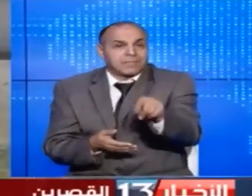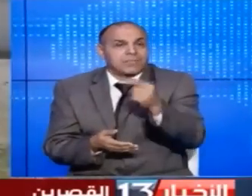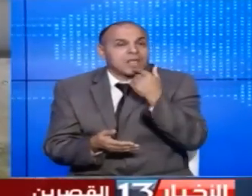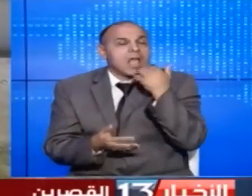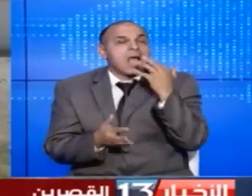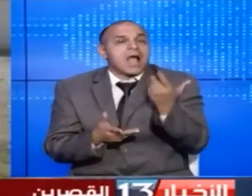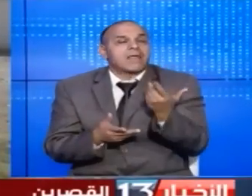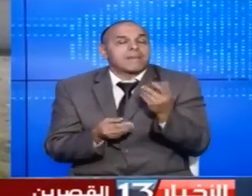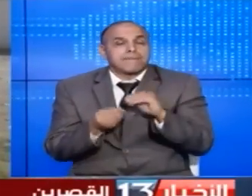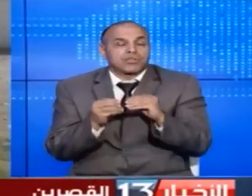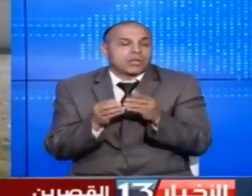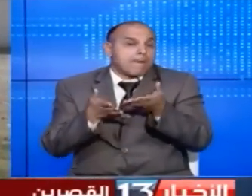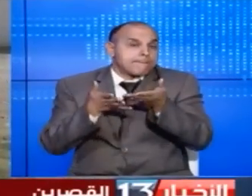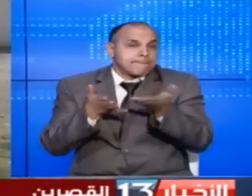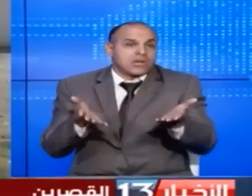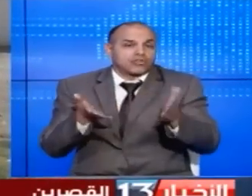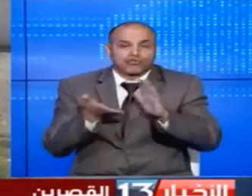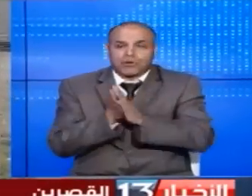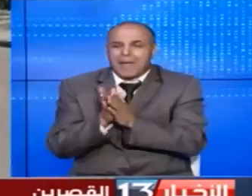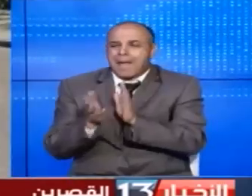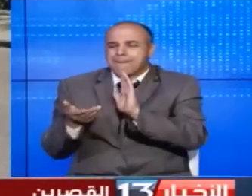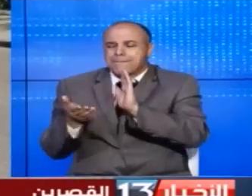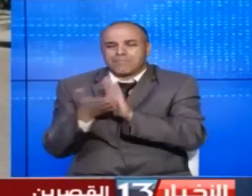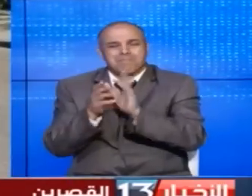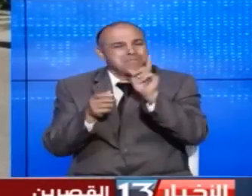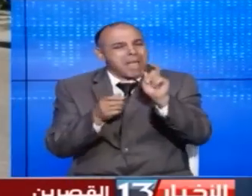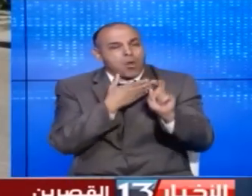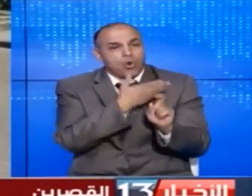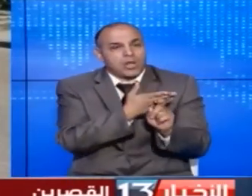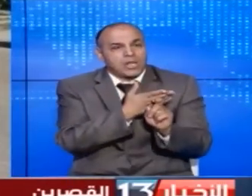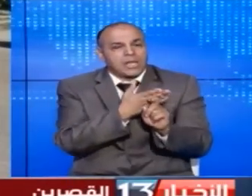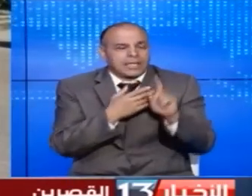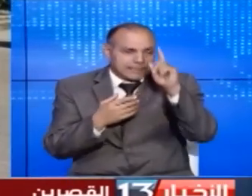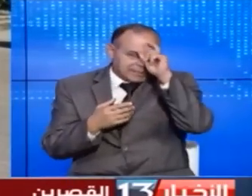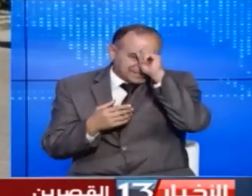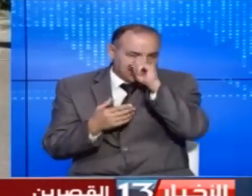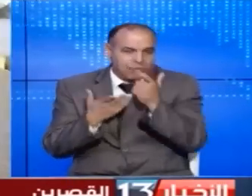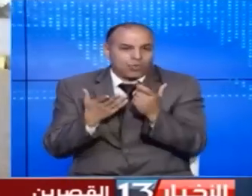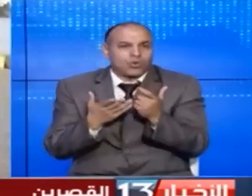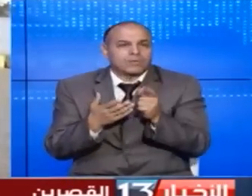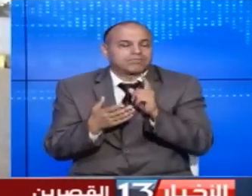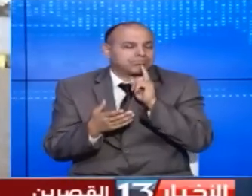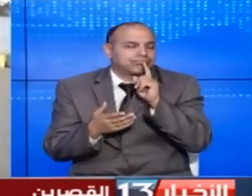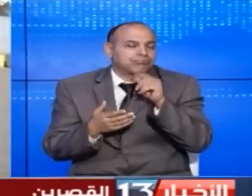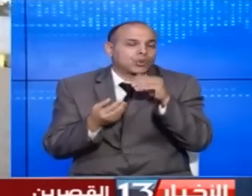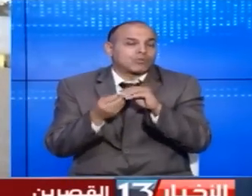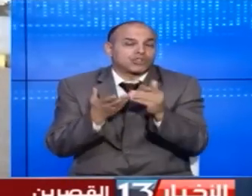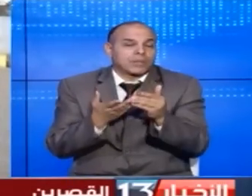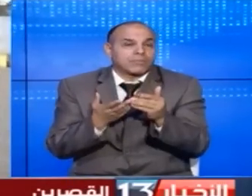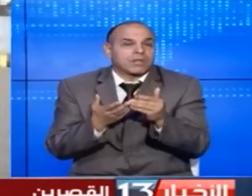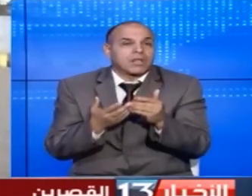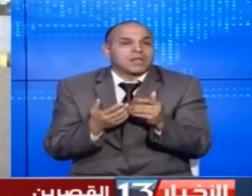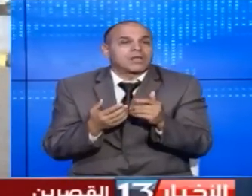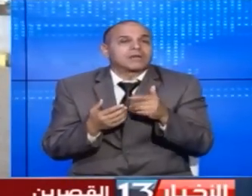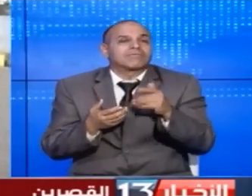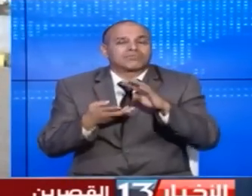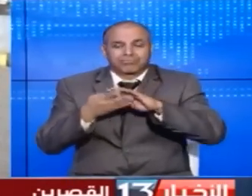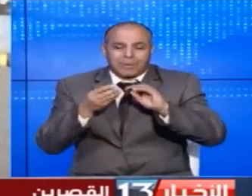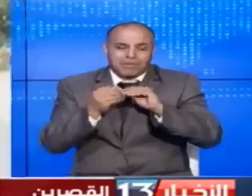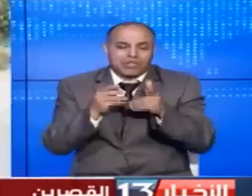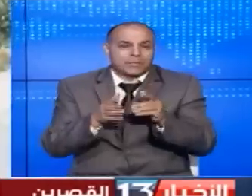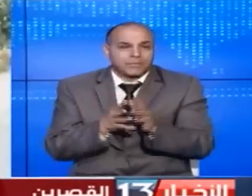جراء إشكاليات الجمعية المائية التي تعاني سوءا في تسييرها واهتراء في